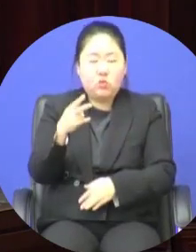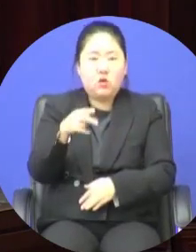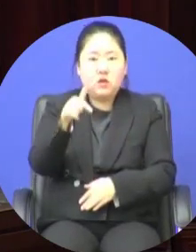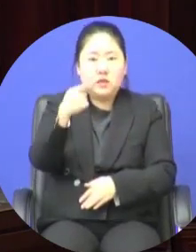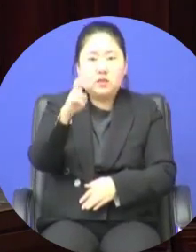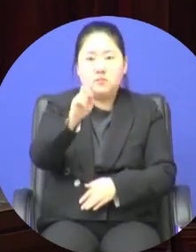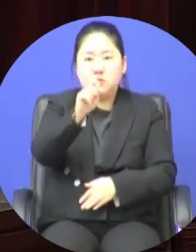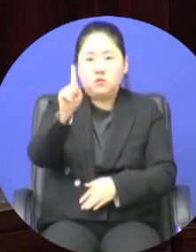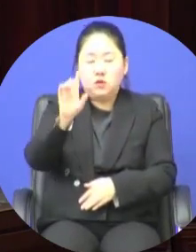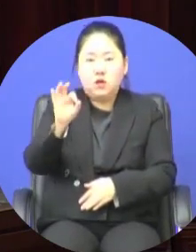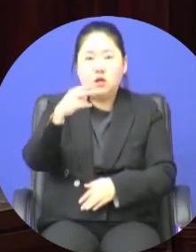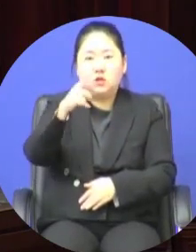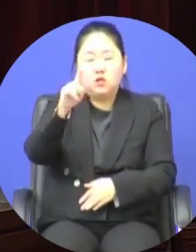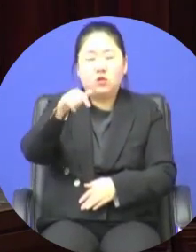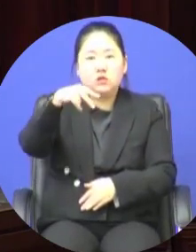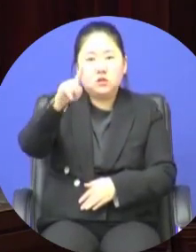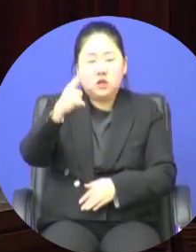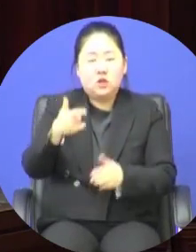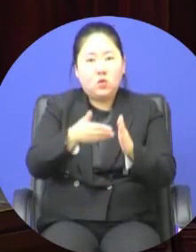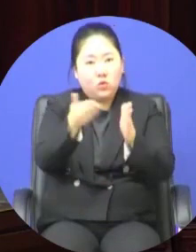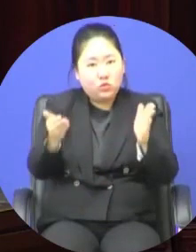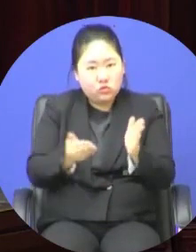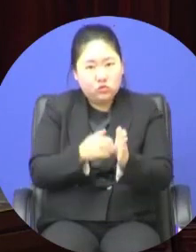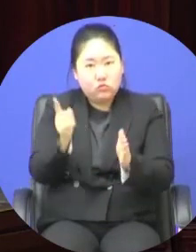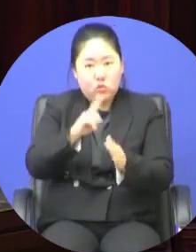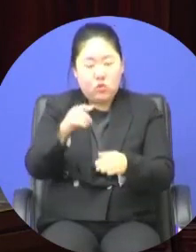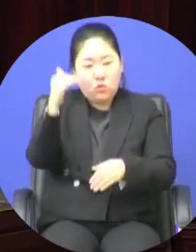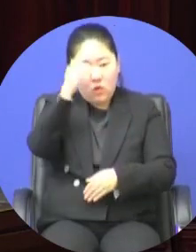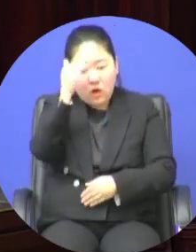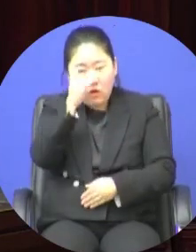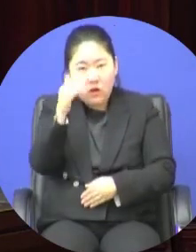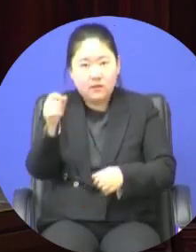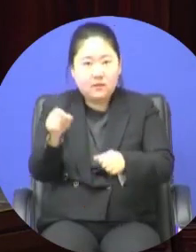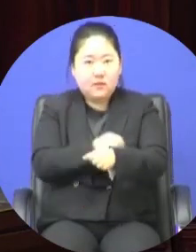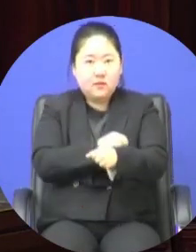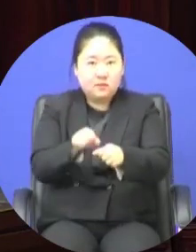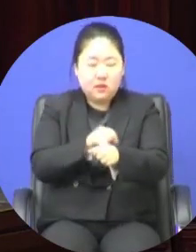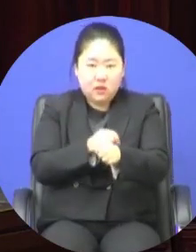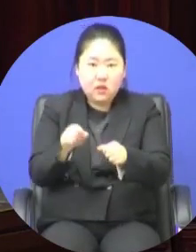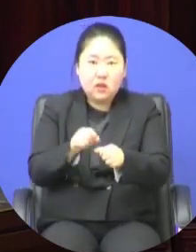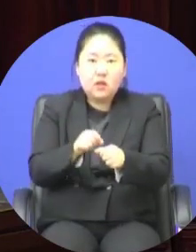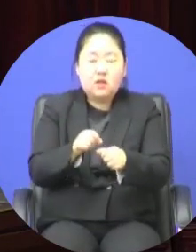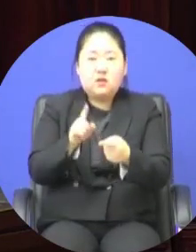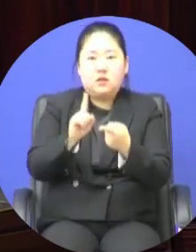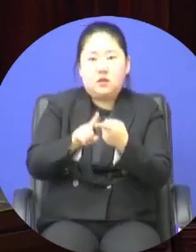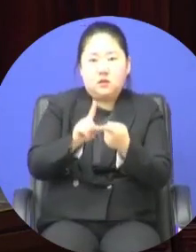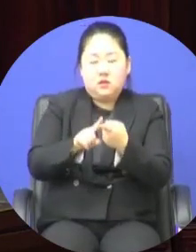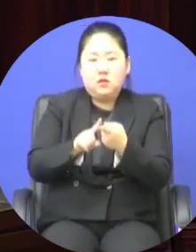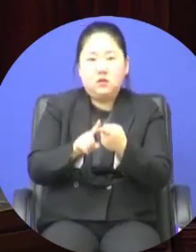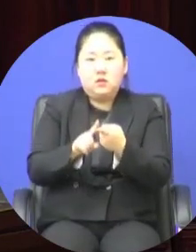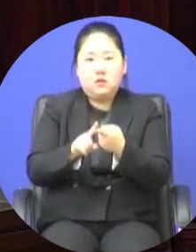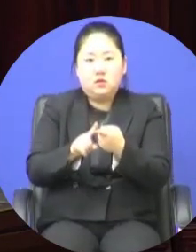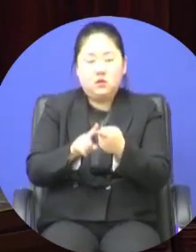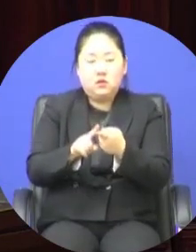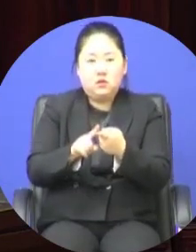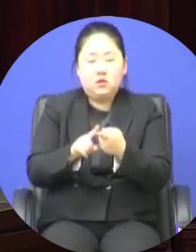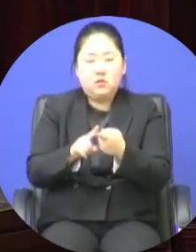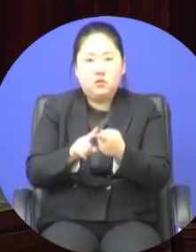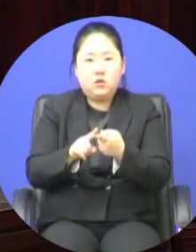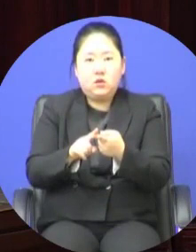등 각각의 특성과 개성을 살린 테마가 있는 관광 상품으로 서서히 모양을 갖춰가고 있습니다.